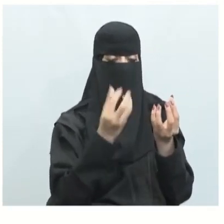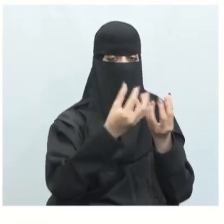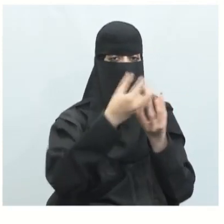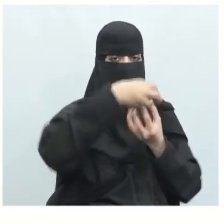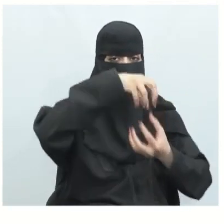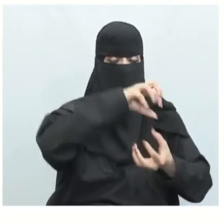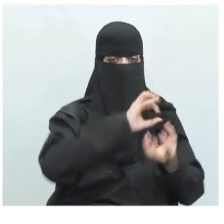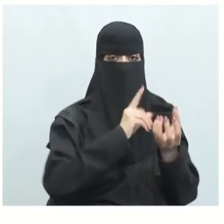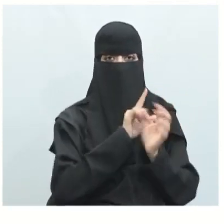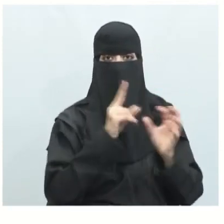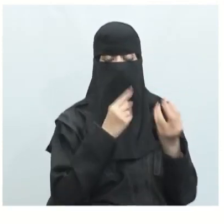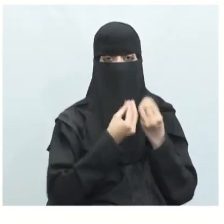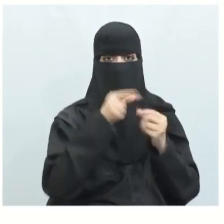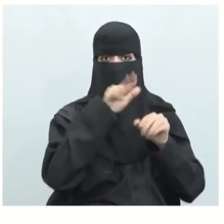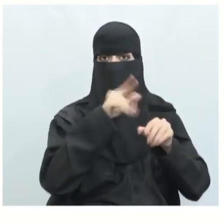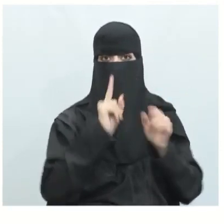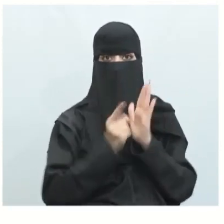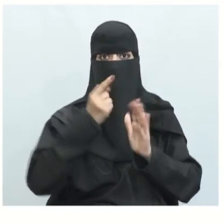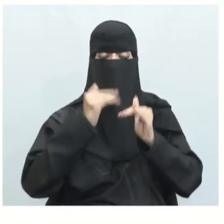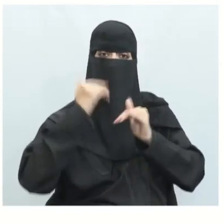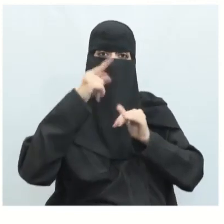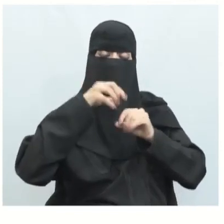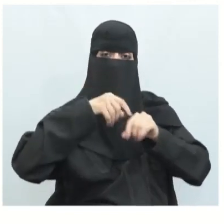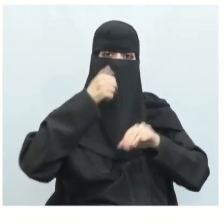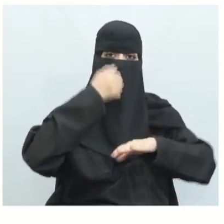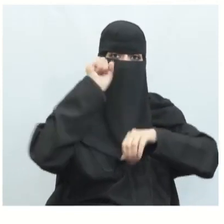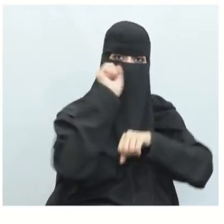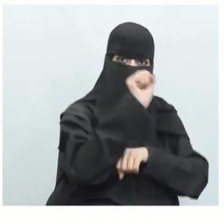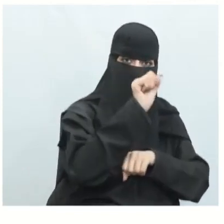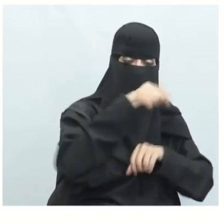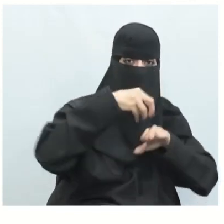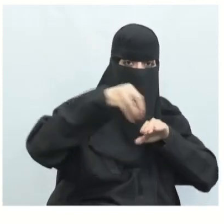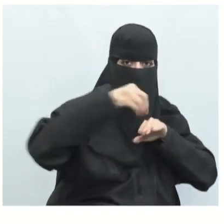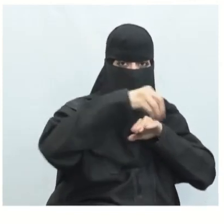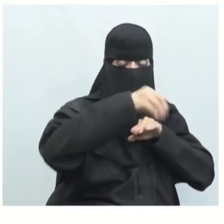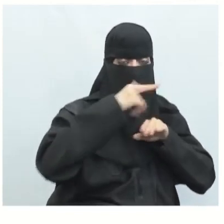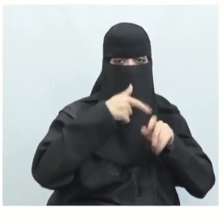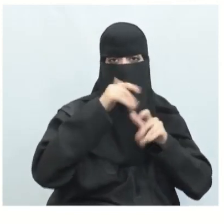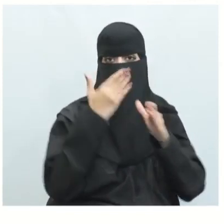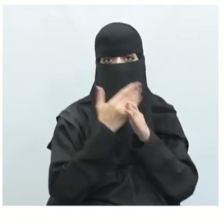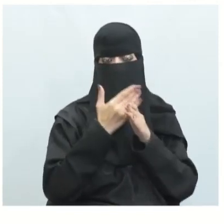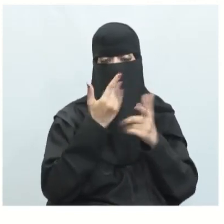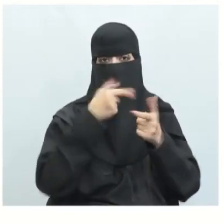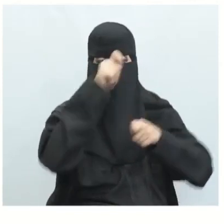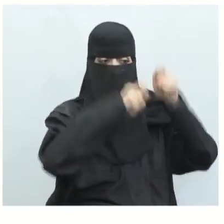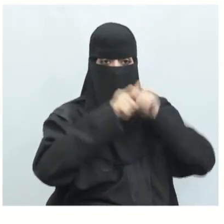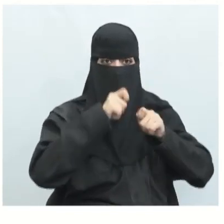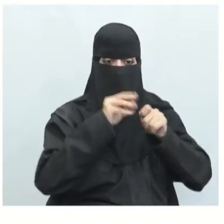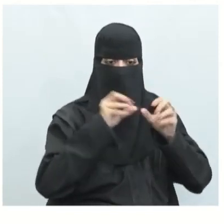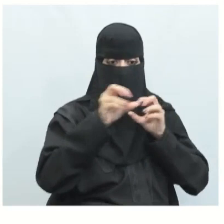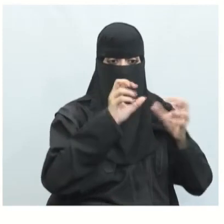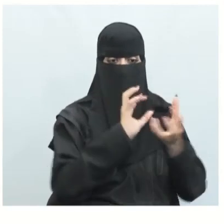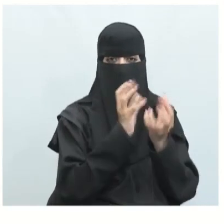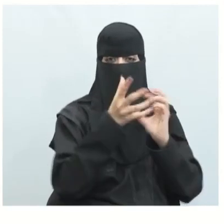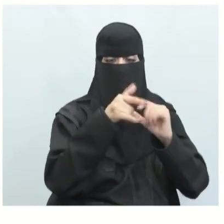علاقه الاصل والفرع بين العقد لماذا لان عمليه الاتصال فيها بهذا الشكل لا